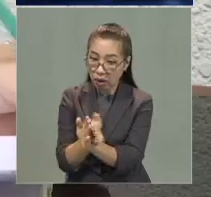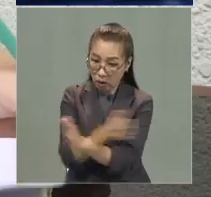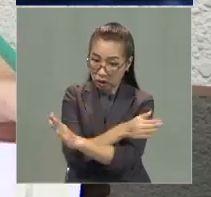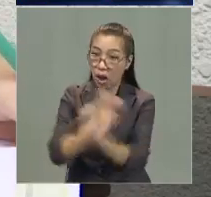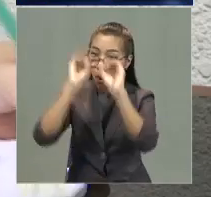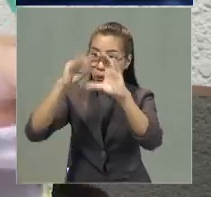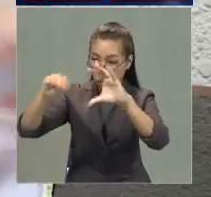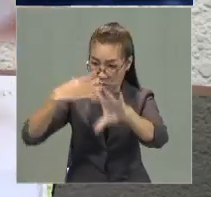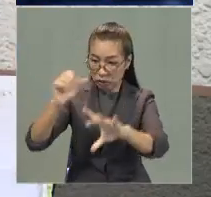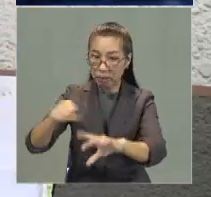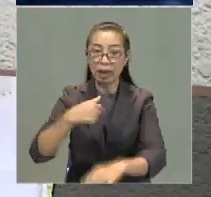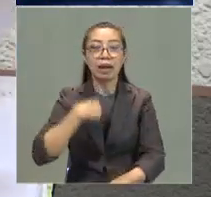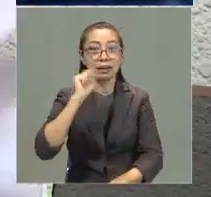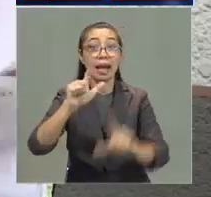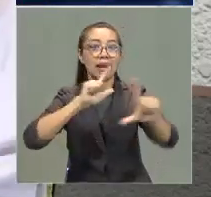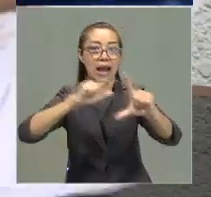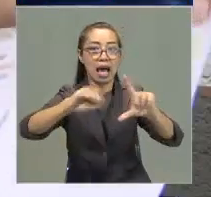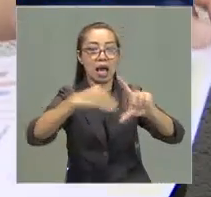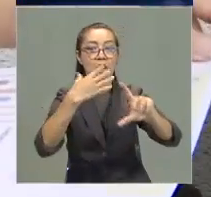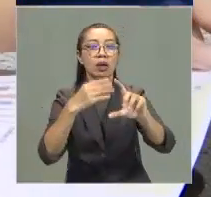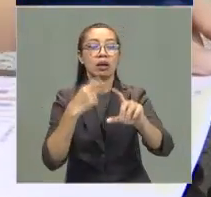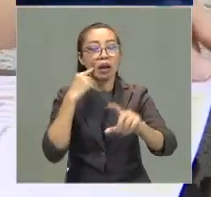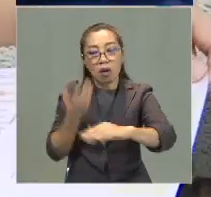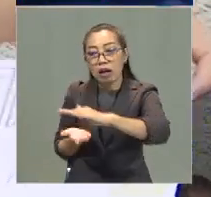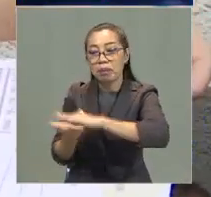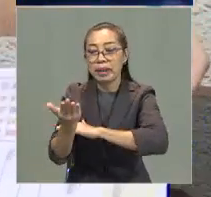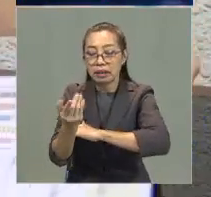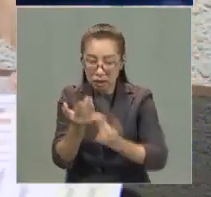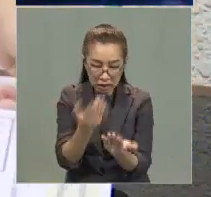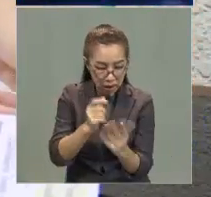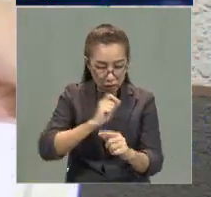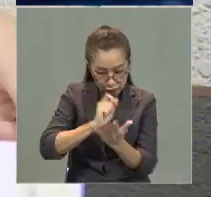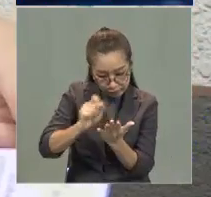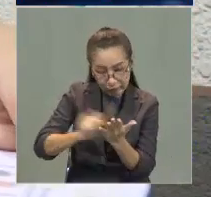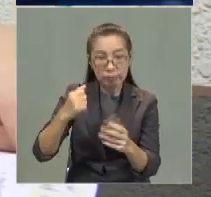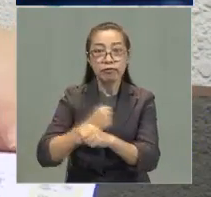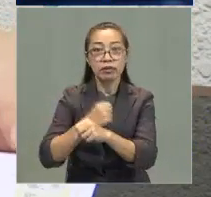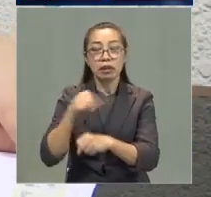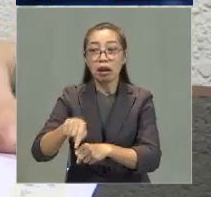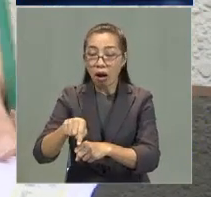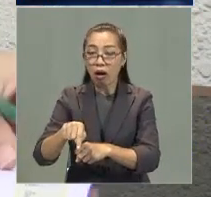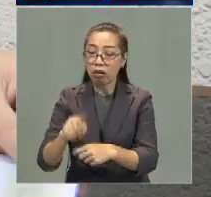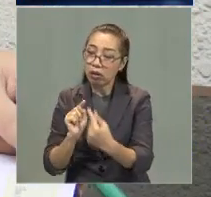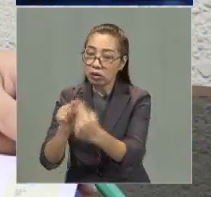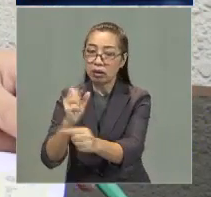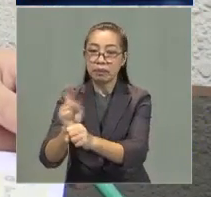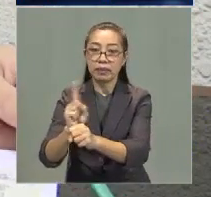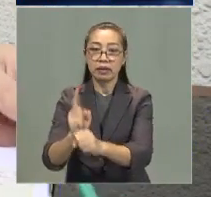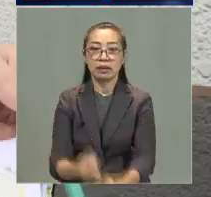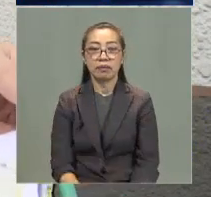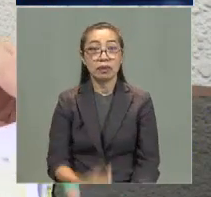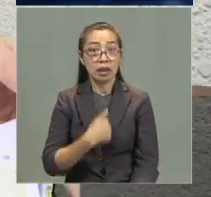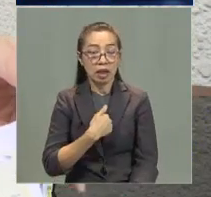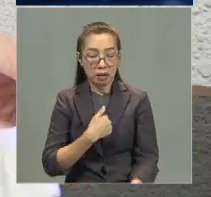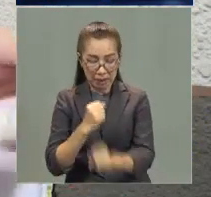เขาส่งมาทางไลน์แล้วพ่อก็ปริ้นครับ แล้วก็ปริ้นออกมาแล้วหนูก็ทำแบบฝึกหัดแล้วหลังจากนั้นน่ะถ้าทำเสร็จนะคะ